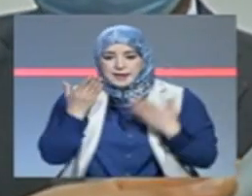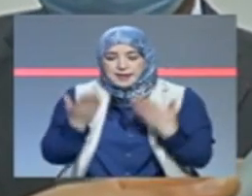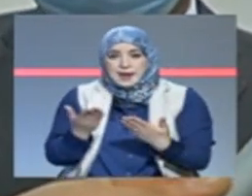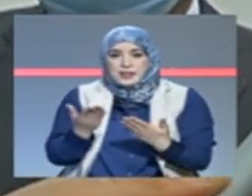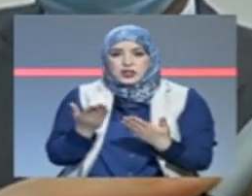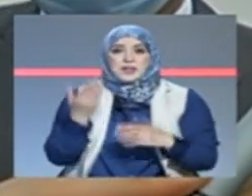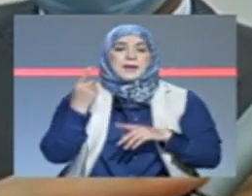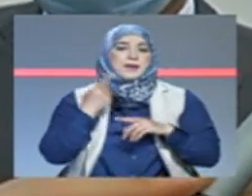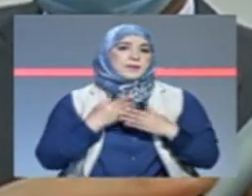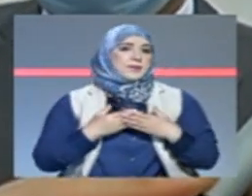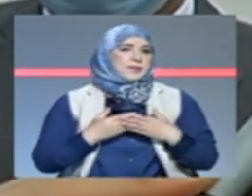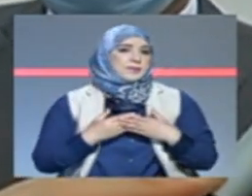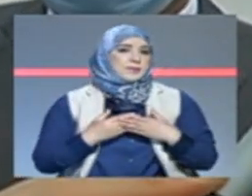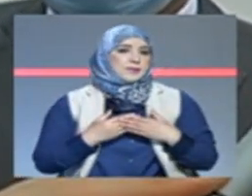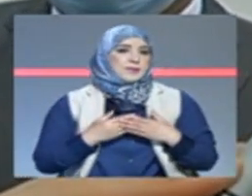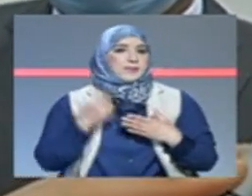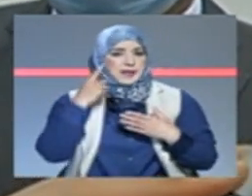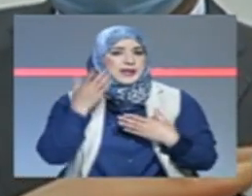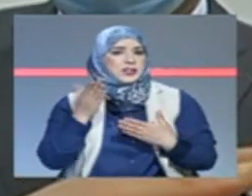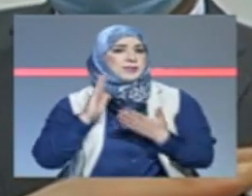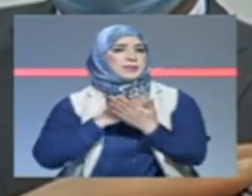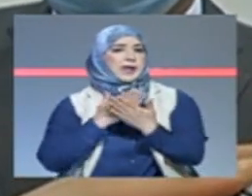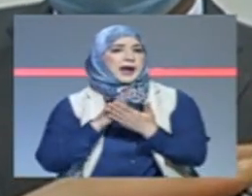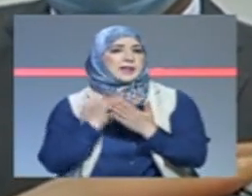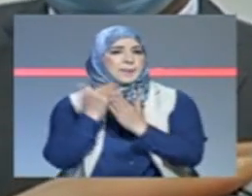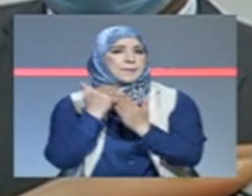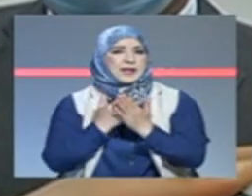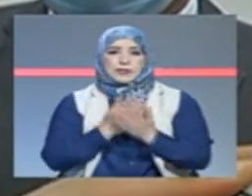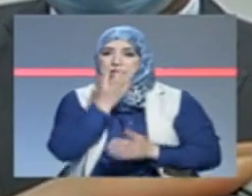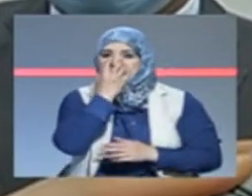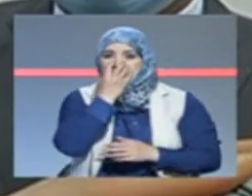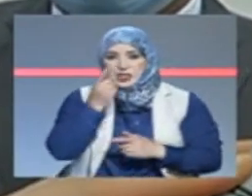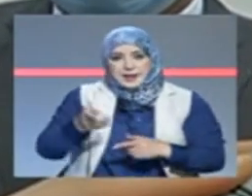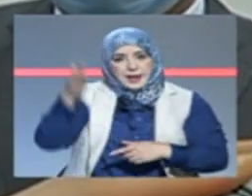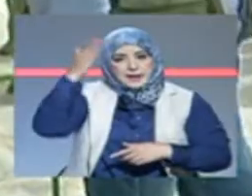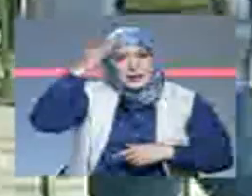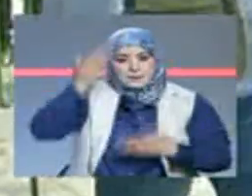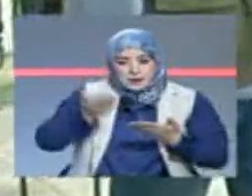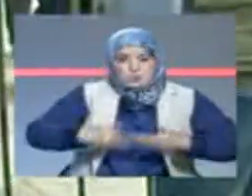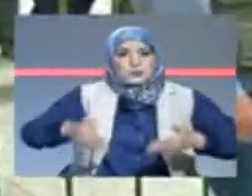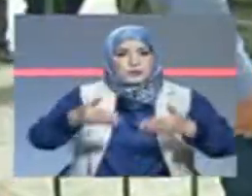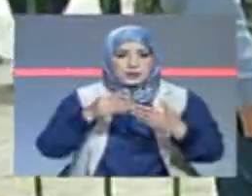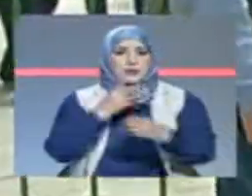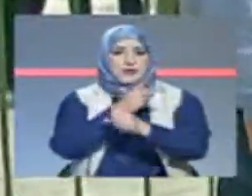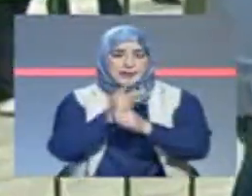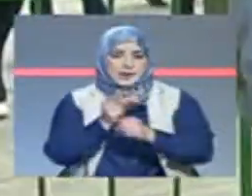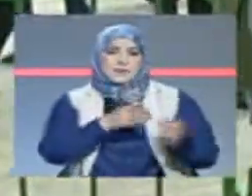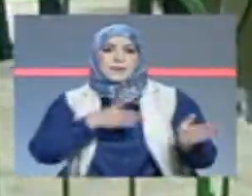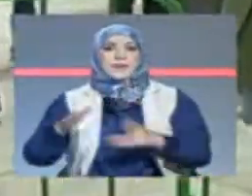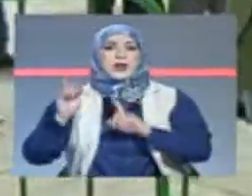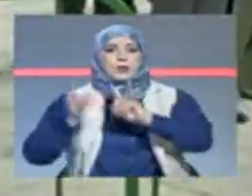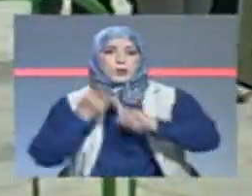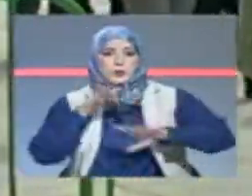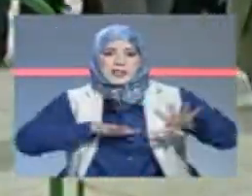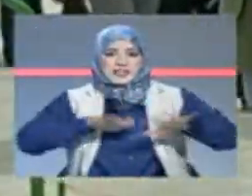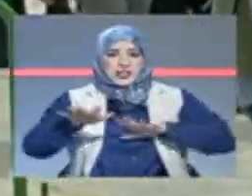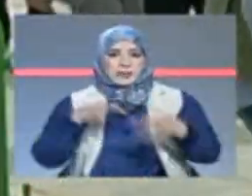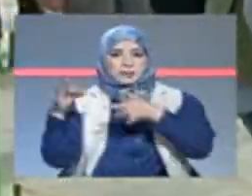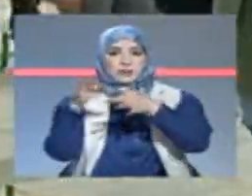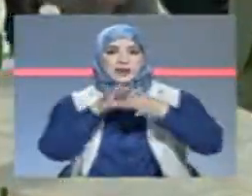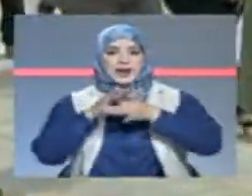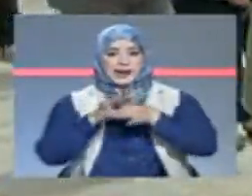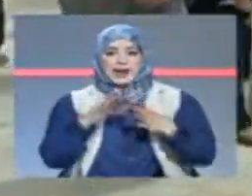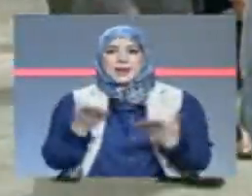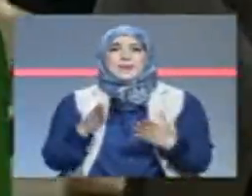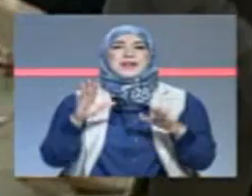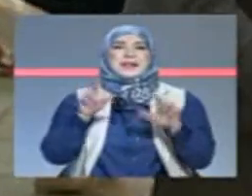نخدموا ملي جينا عملنا خليه على الأكسجين، خاطر عارفين الوضع مش يوصل هكا. وبخصوص الإجراءات المتعلقة بفترة